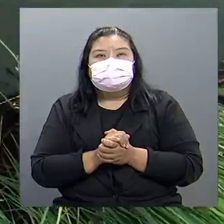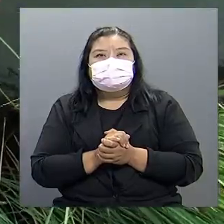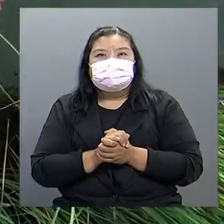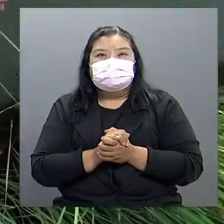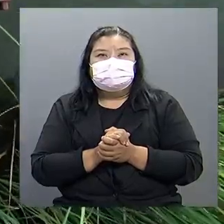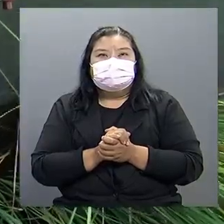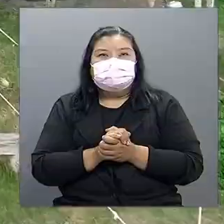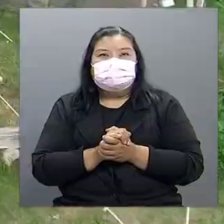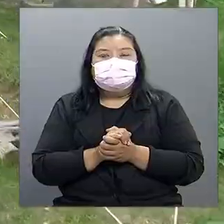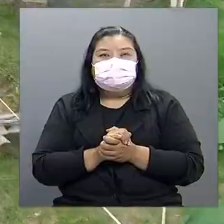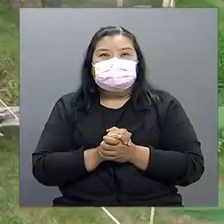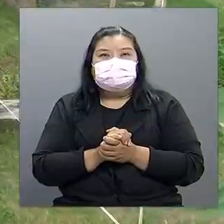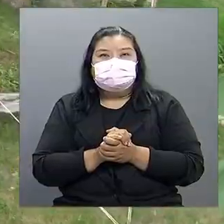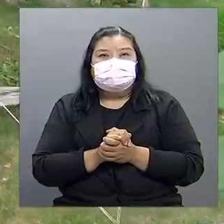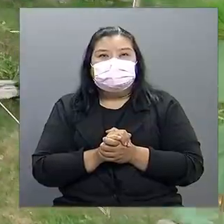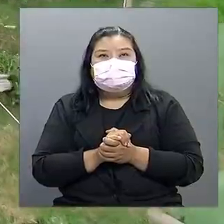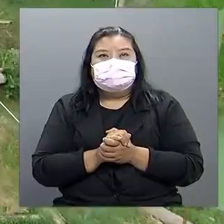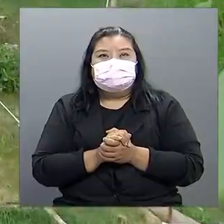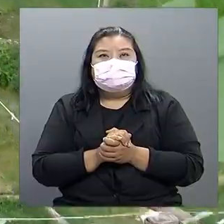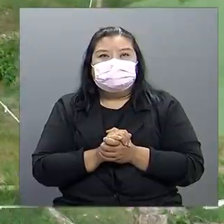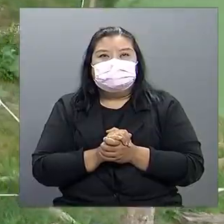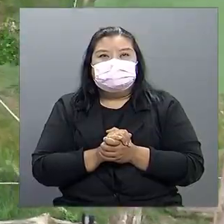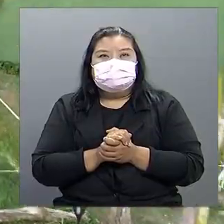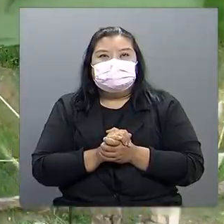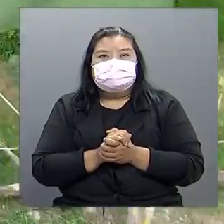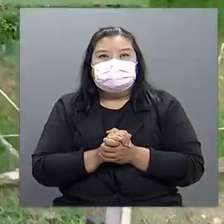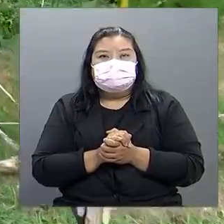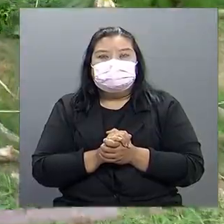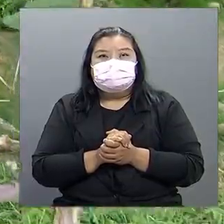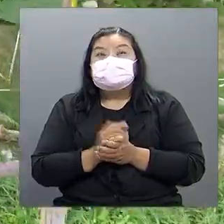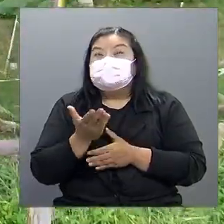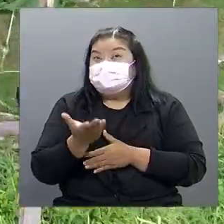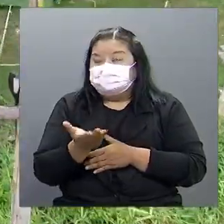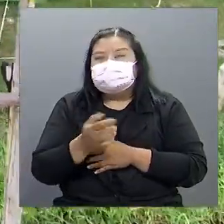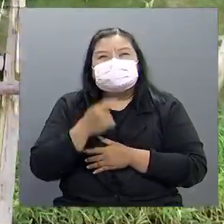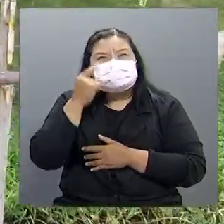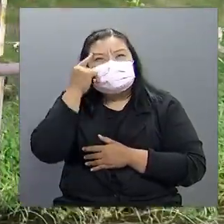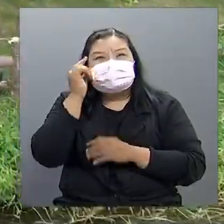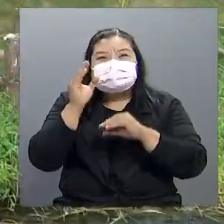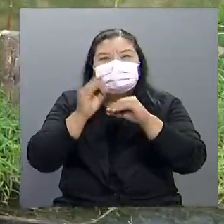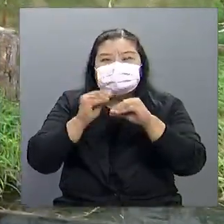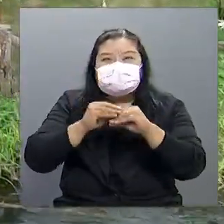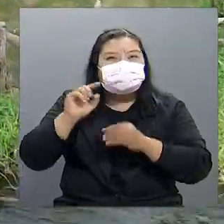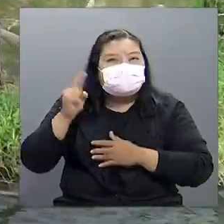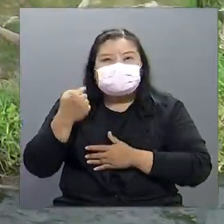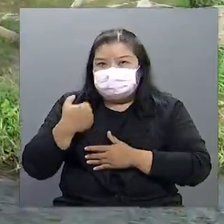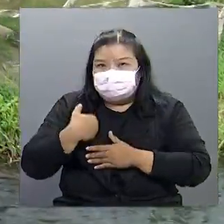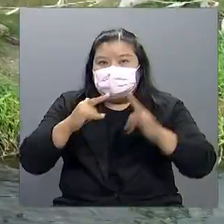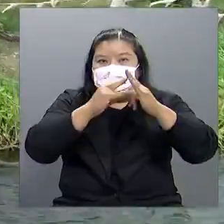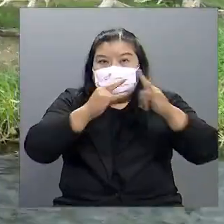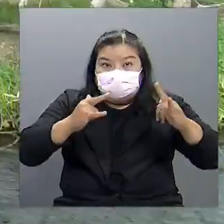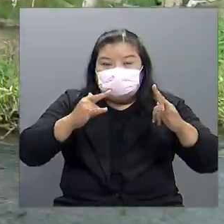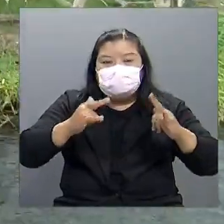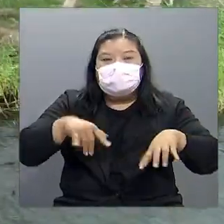เราก็เลยต่อยอดมาเป็นการที่เราให้เค้ามากางเต้นท์แล้วก็เก็บถักต่าง